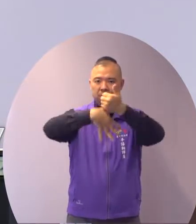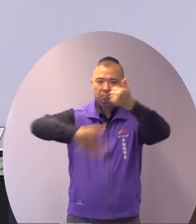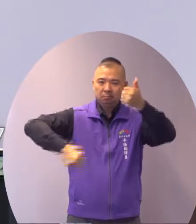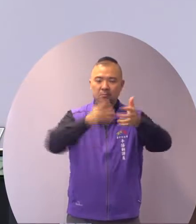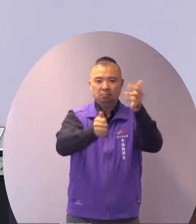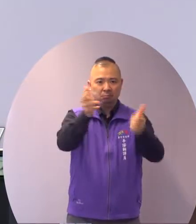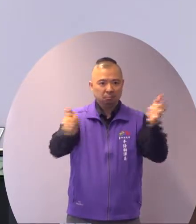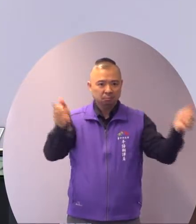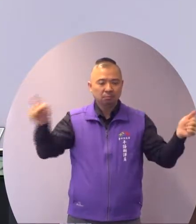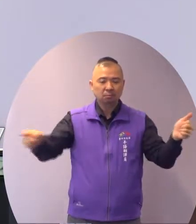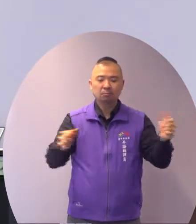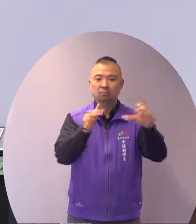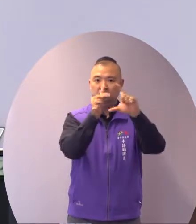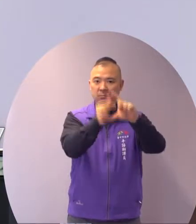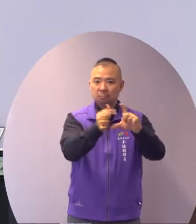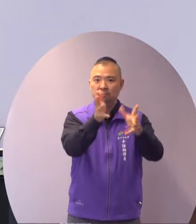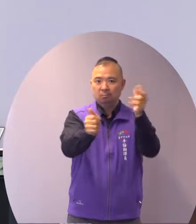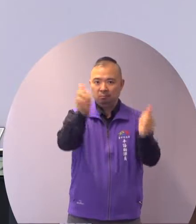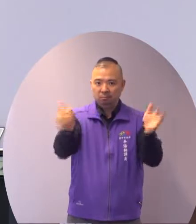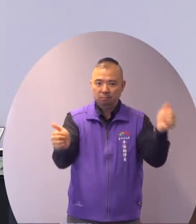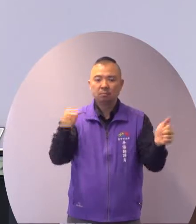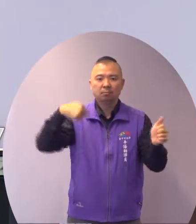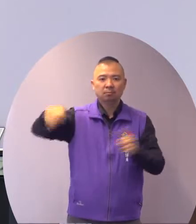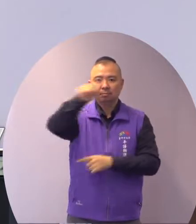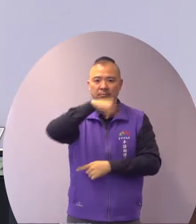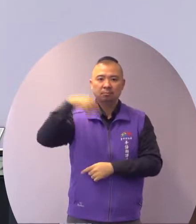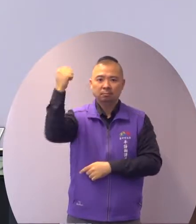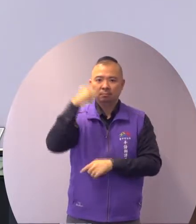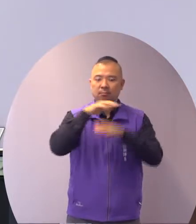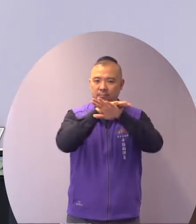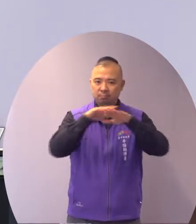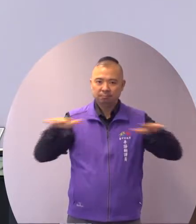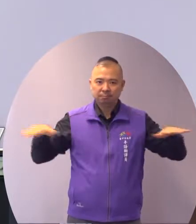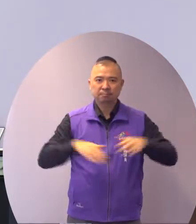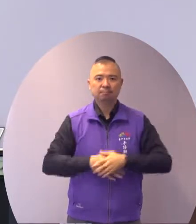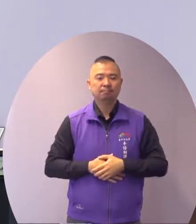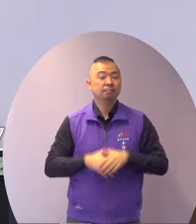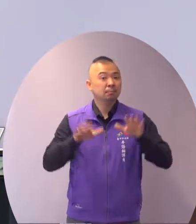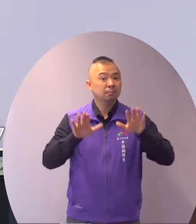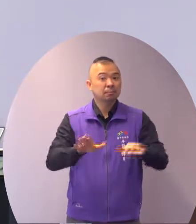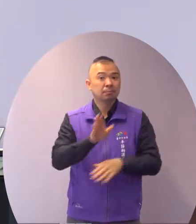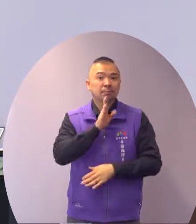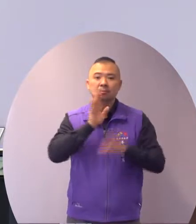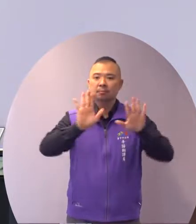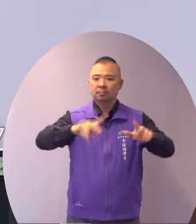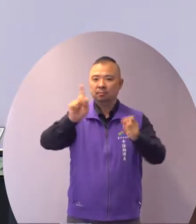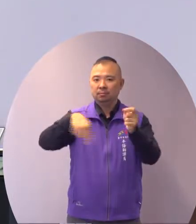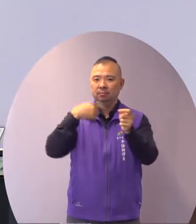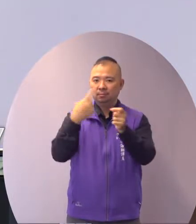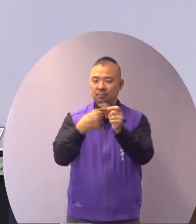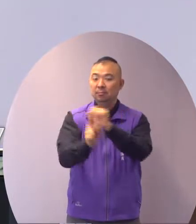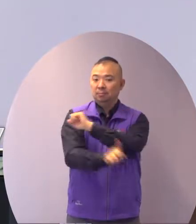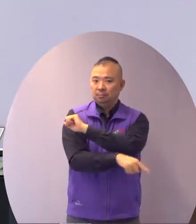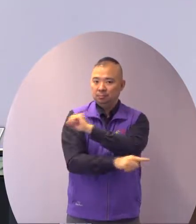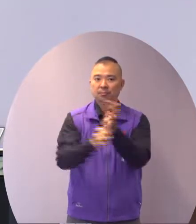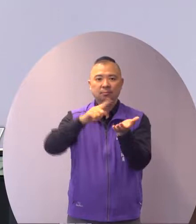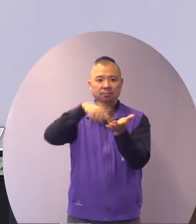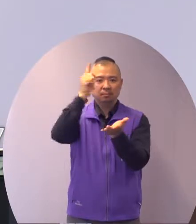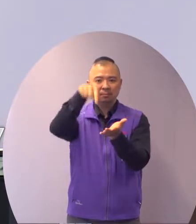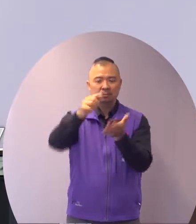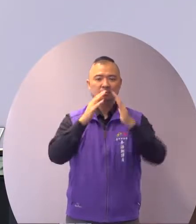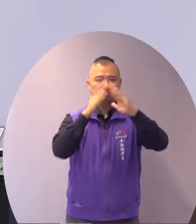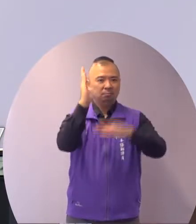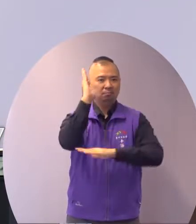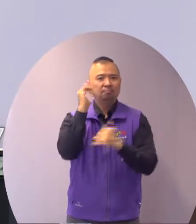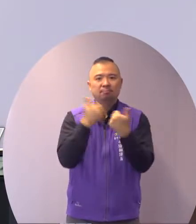以及我们各位区长、各位记者先生、女士，大家早安。今天呢，是我们今年度最后一次的开市